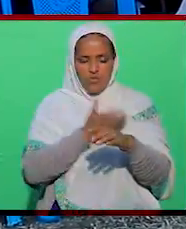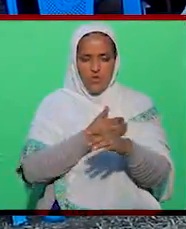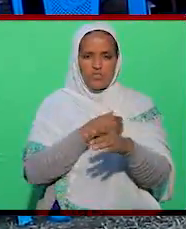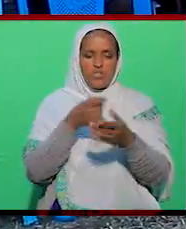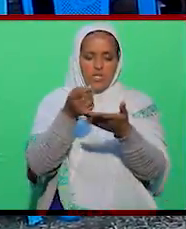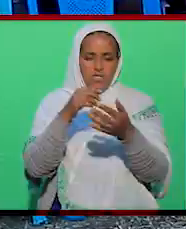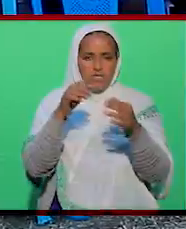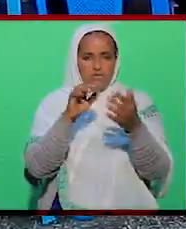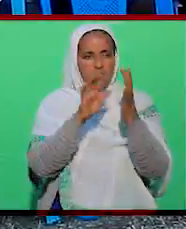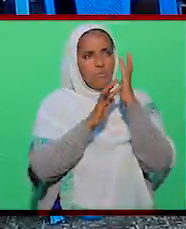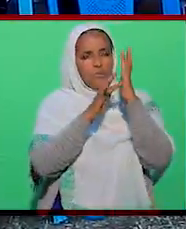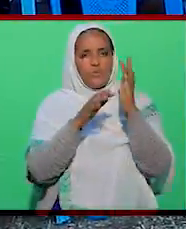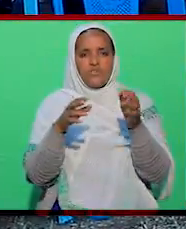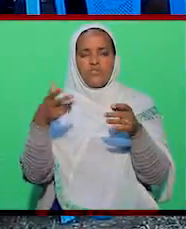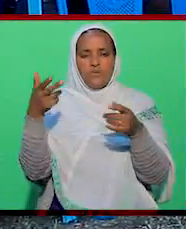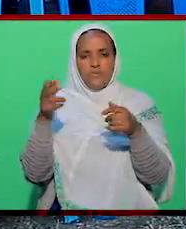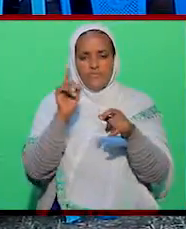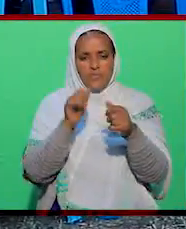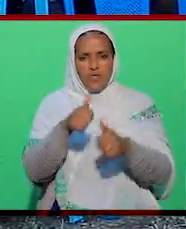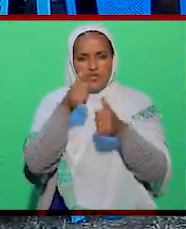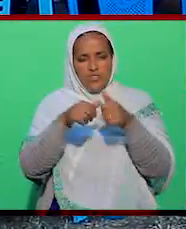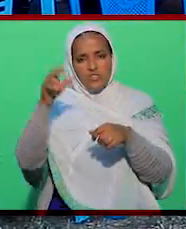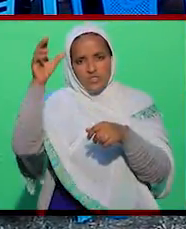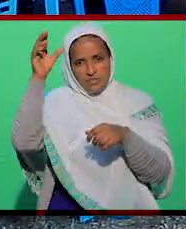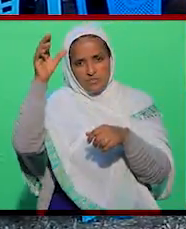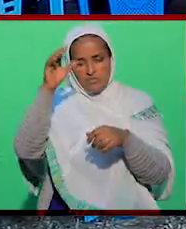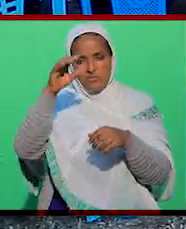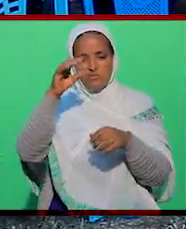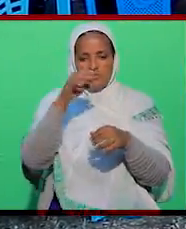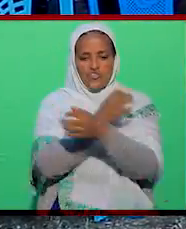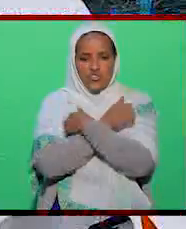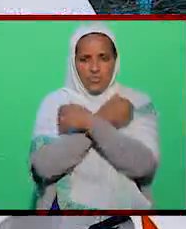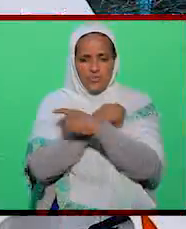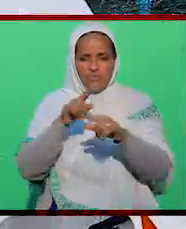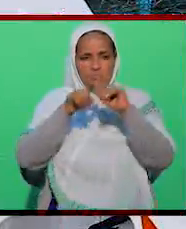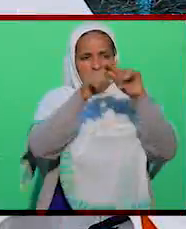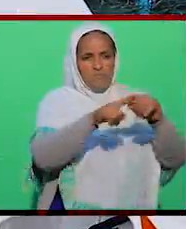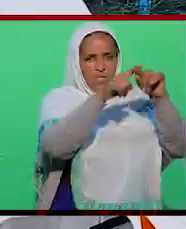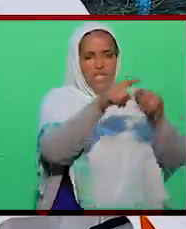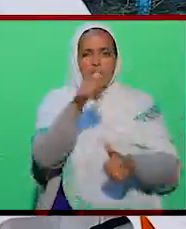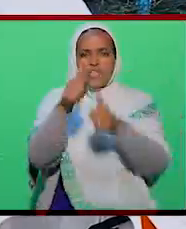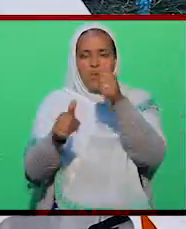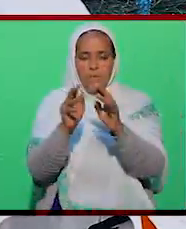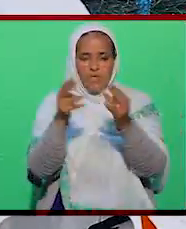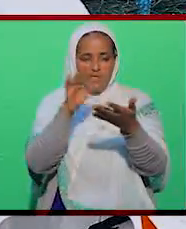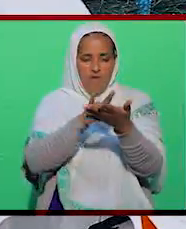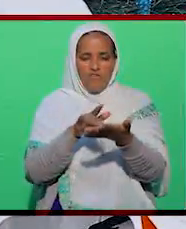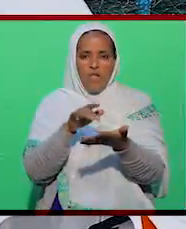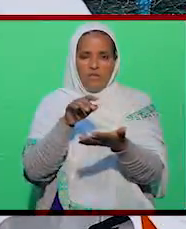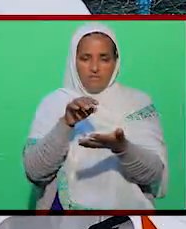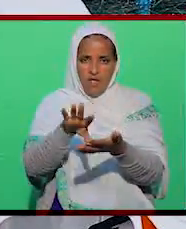የተጻፈ እጽዋት ተጠቅመው ጅብ የሚጋልቡ አሉ። ደግሞ የትኛው ነው እንዳትሉኝ፣ እኔ አላውቀውም። መጽሐፍ ላይ ነው